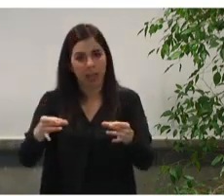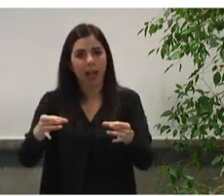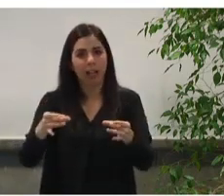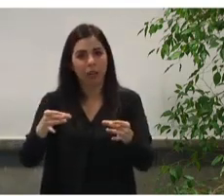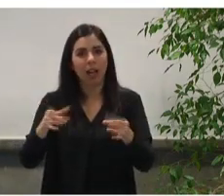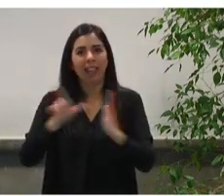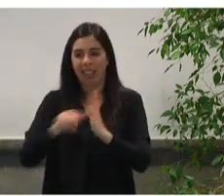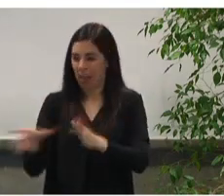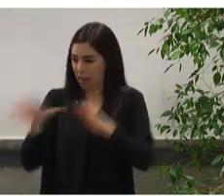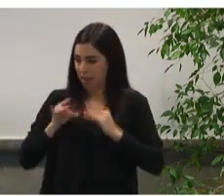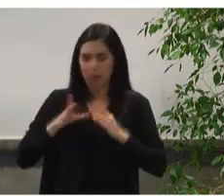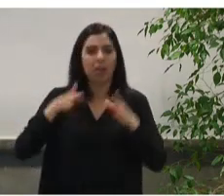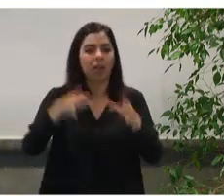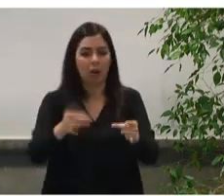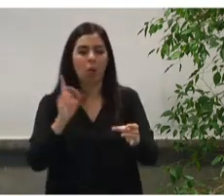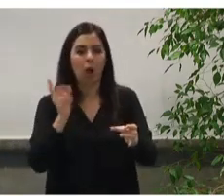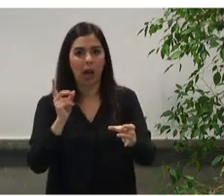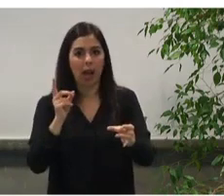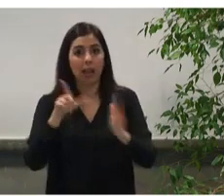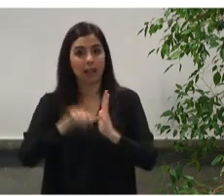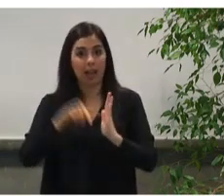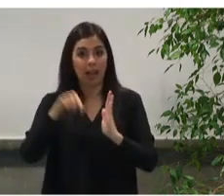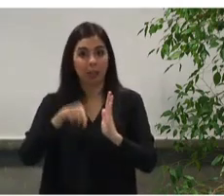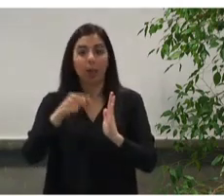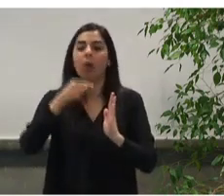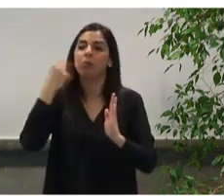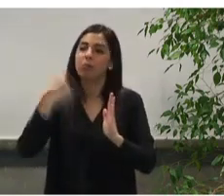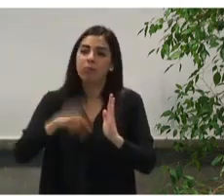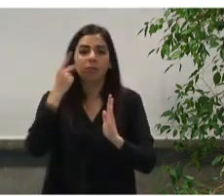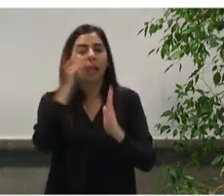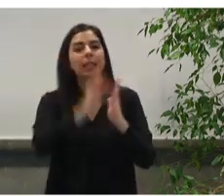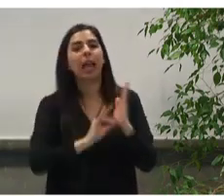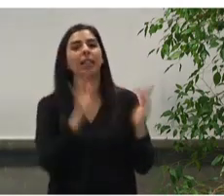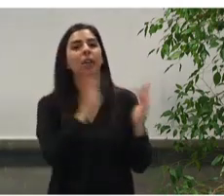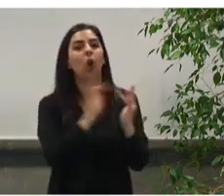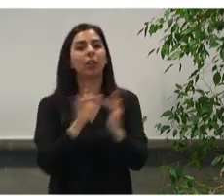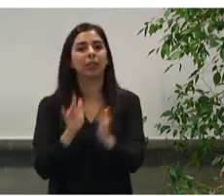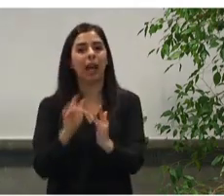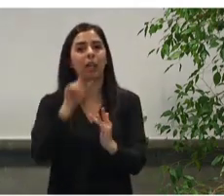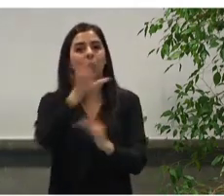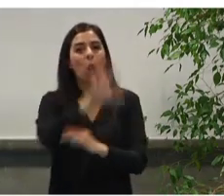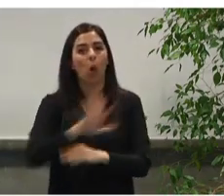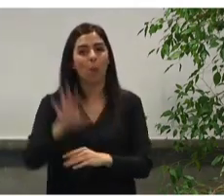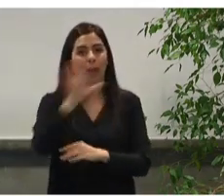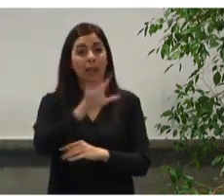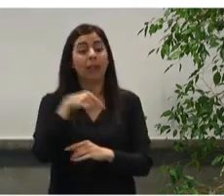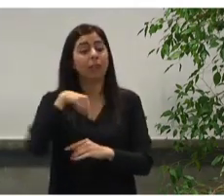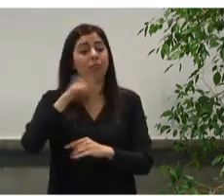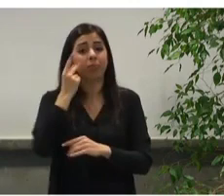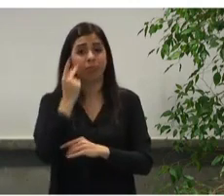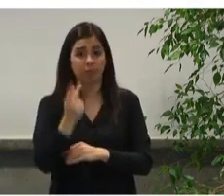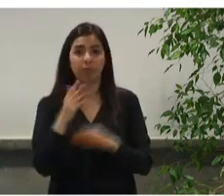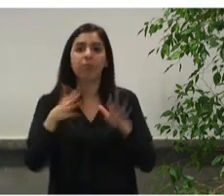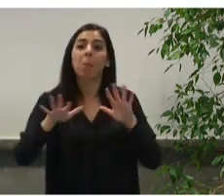tempo tra un'infezione e l'altra, e lo abbiamo stimato da dati di contatto in Lombardia, e abbiamo visto che